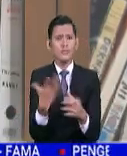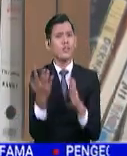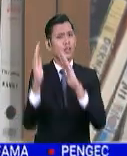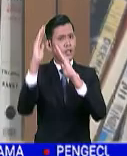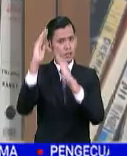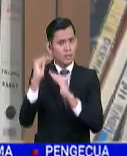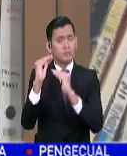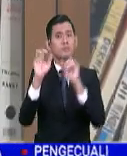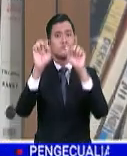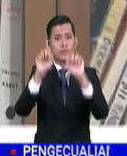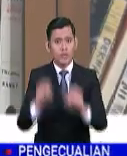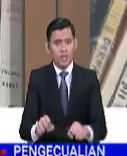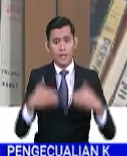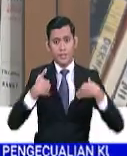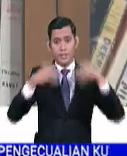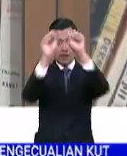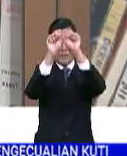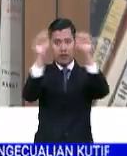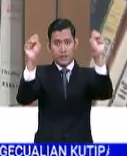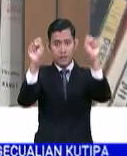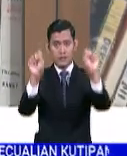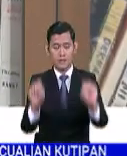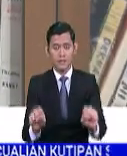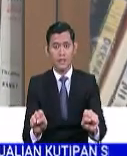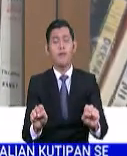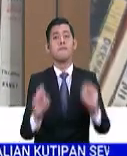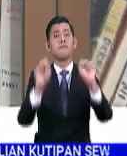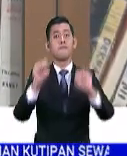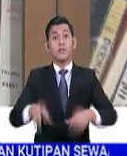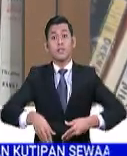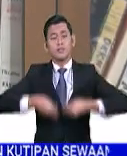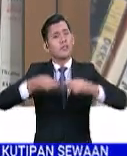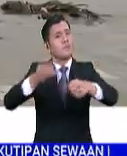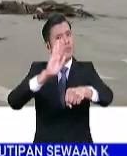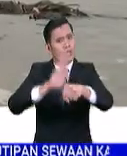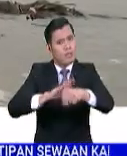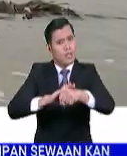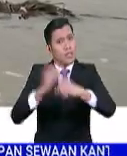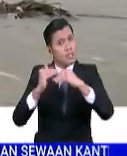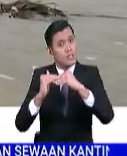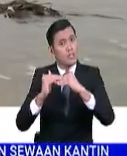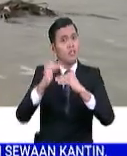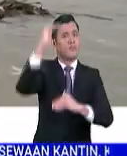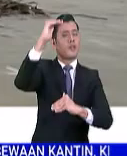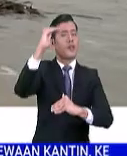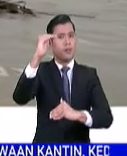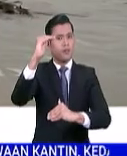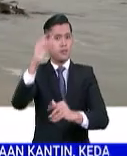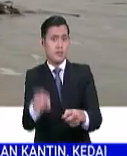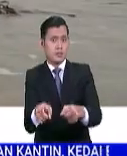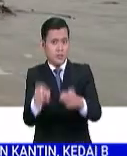supaya sistem yang ada ini akan dapat memberi amaran dengan